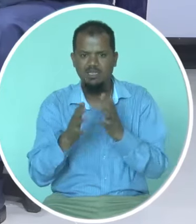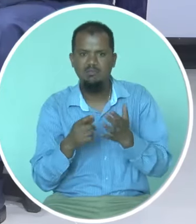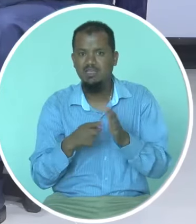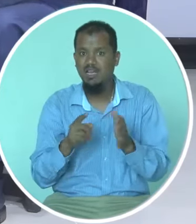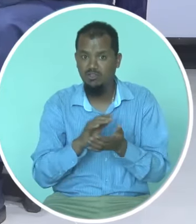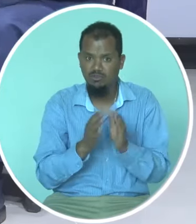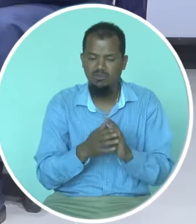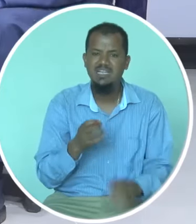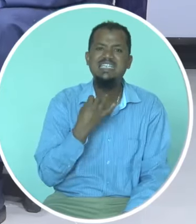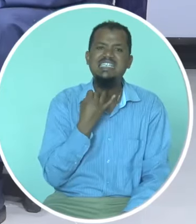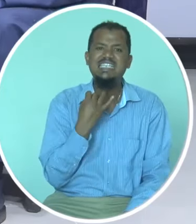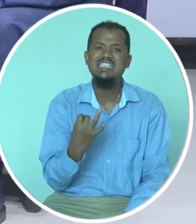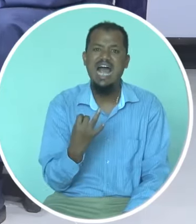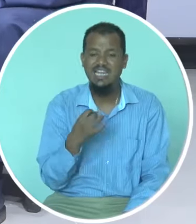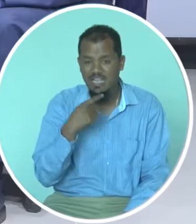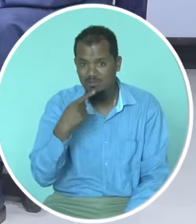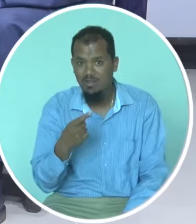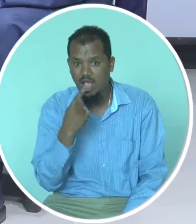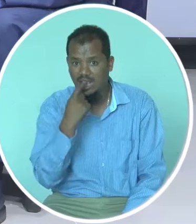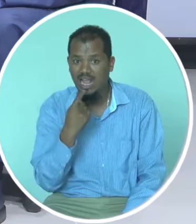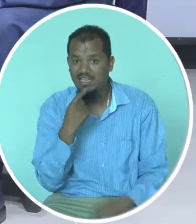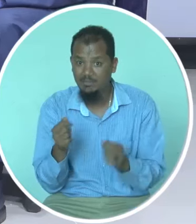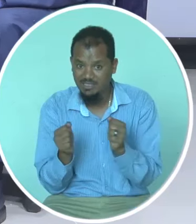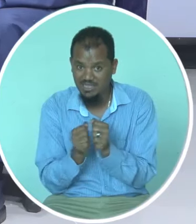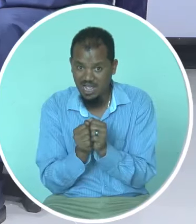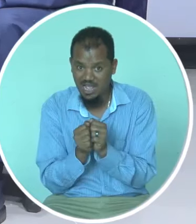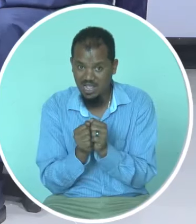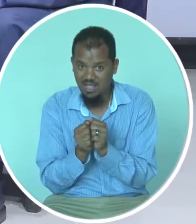የሚገለጽ ስለሆነ ልሳን የሚለው ነገር ግን ከአንደበት ጋር